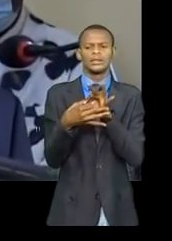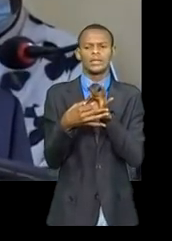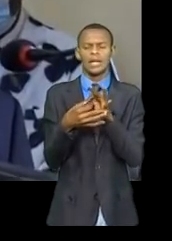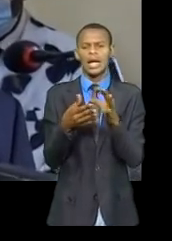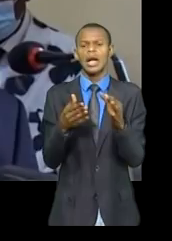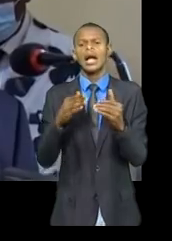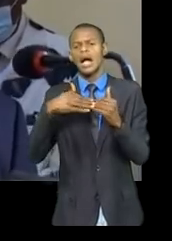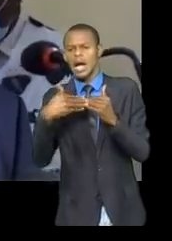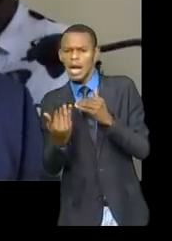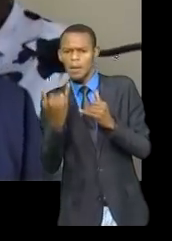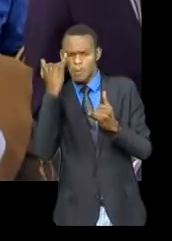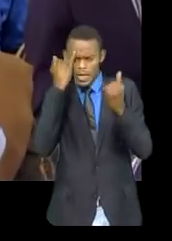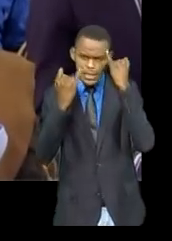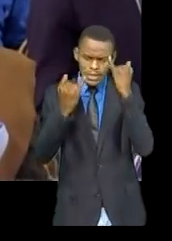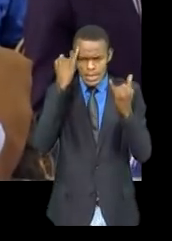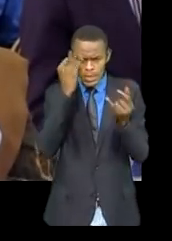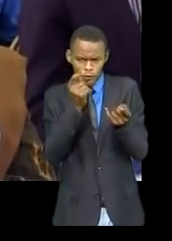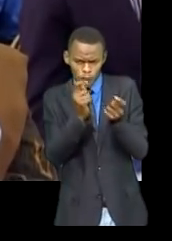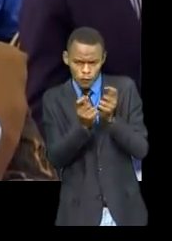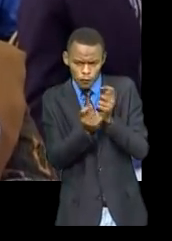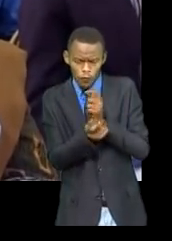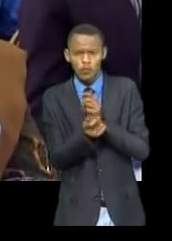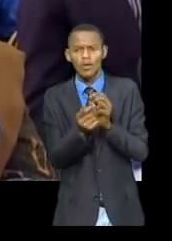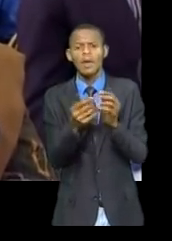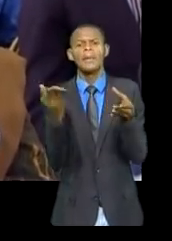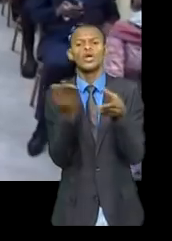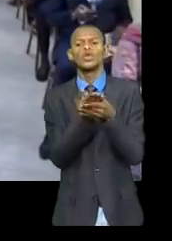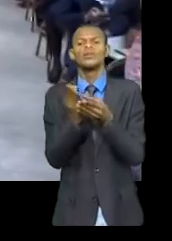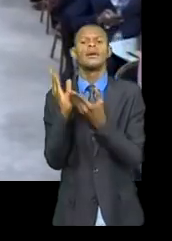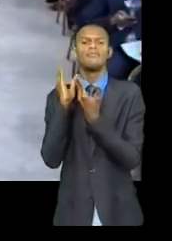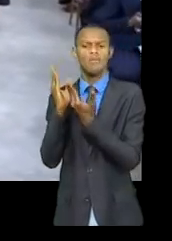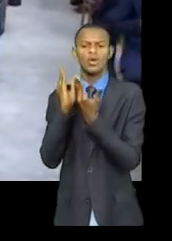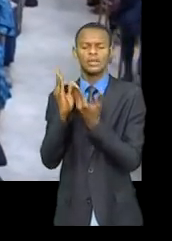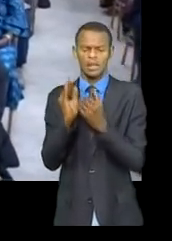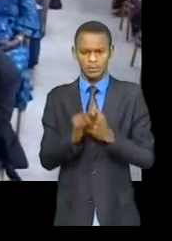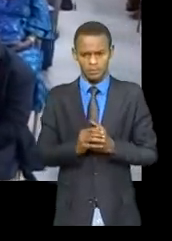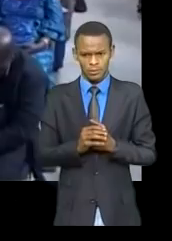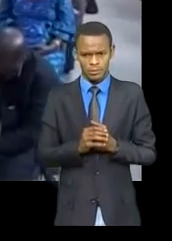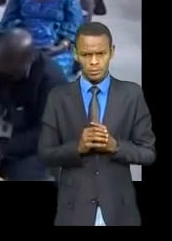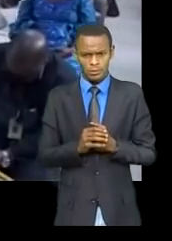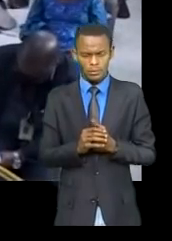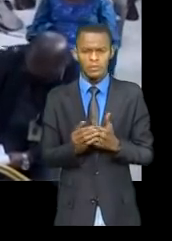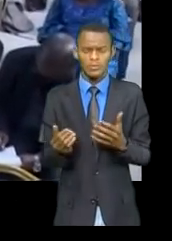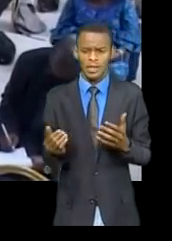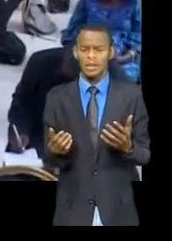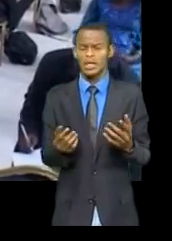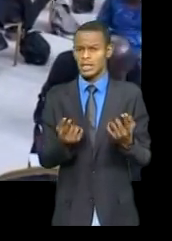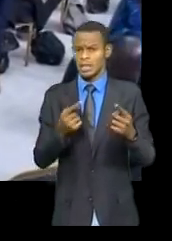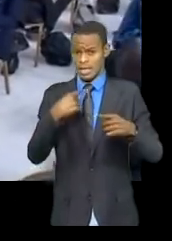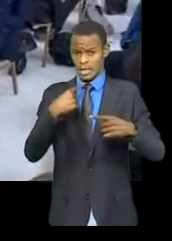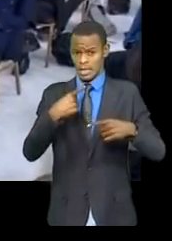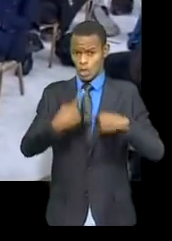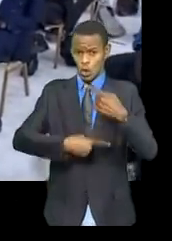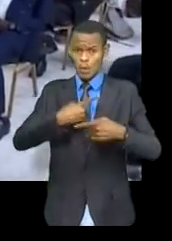RDC ainsi que les outils de gouvernance. Tout un véritable moment de fixer de nouveaux repères. Dans ce mode d'orientation, le